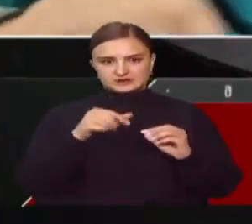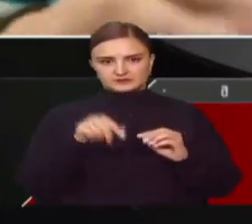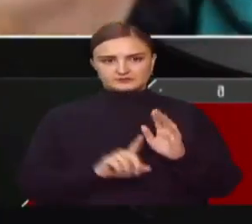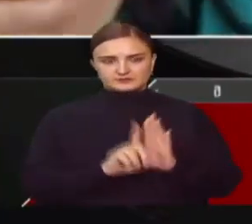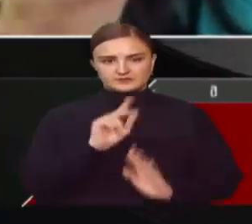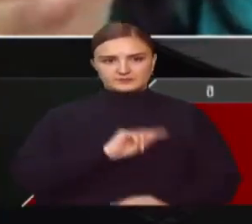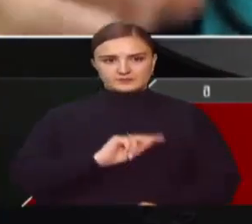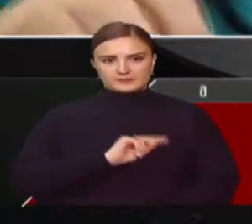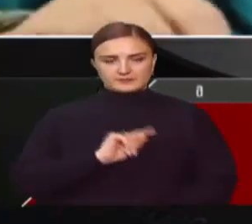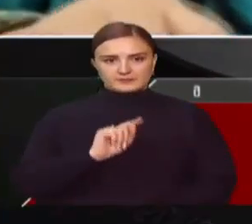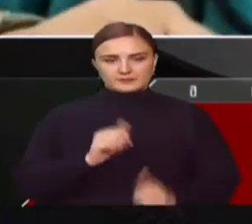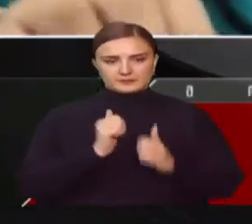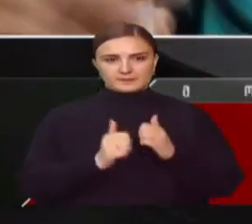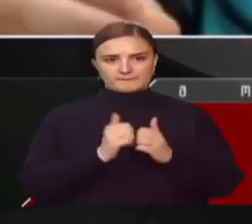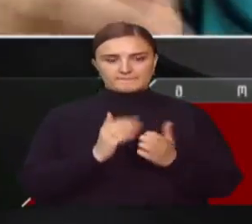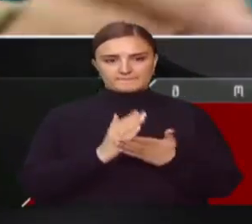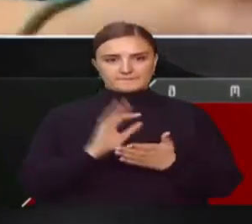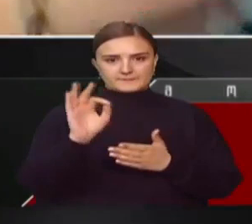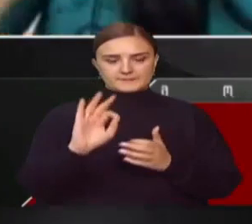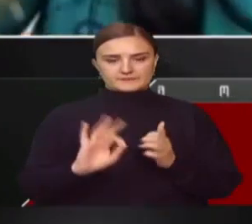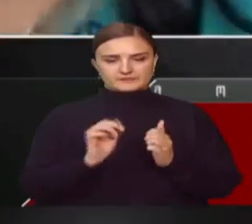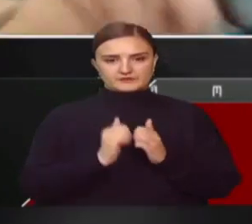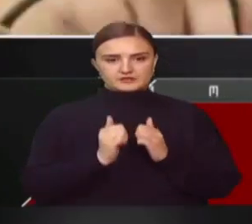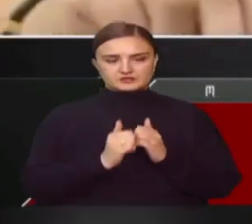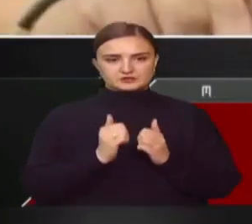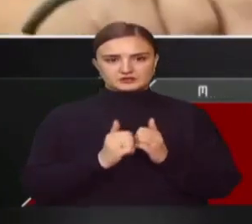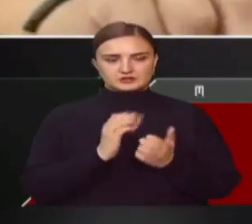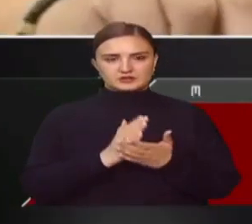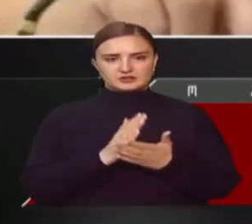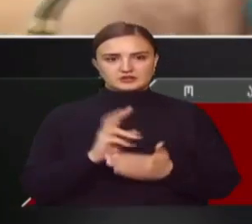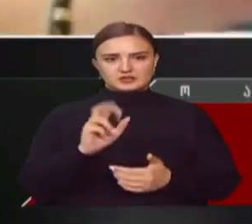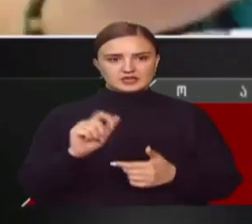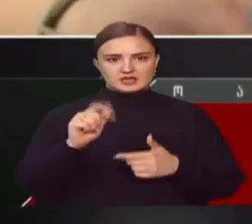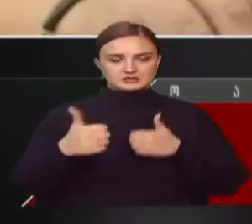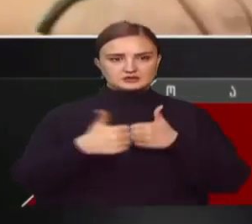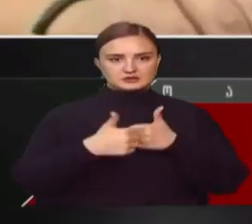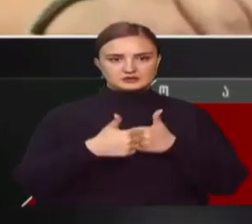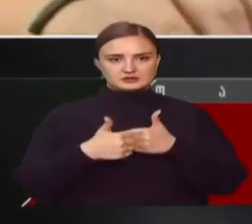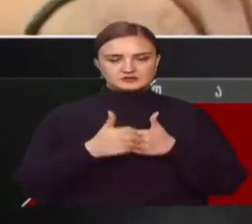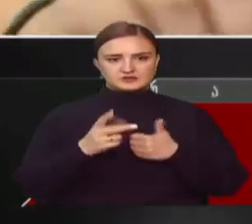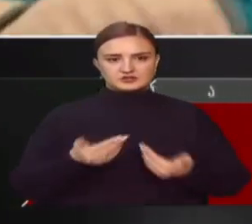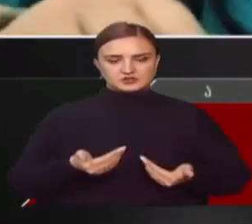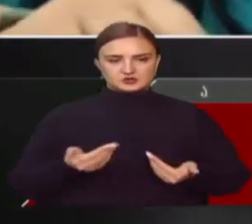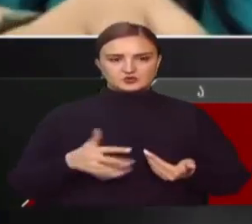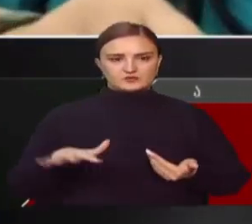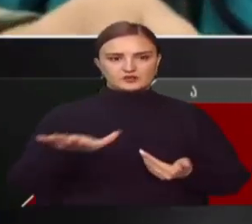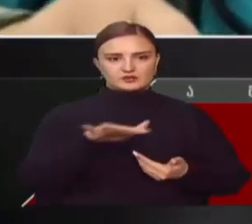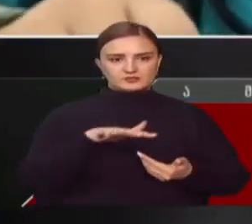ყოველთვის არის ხშირად არის ხოლმე თუმეტეს ღაზას სექტორთან ახლოს მაცხოვრებლებისთვის